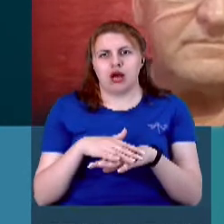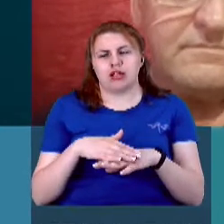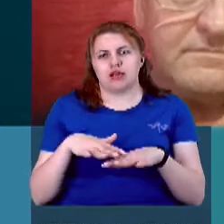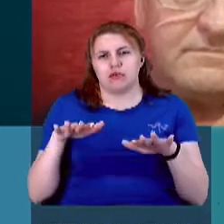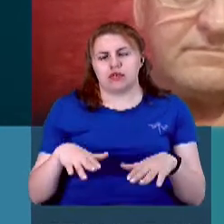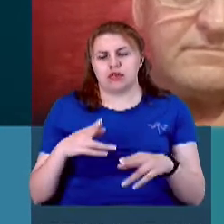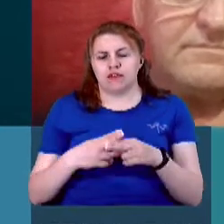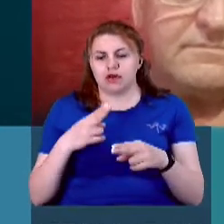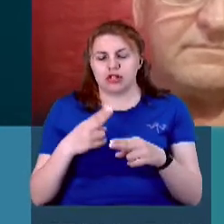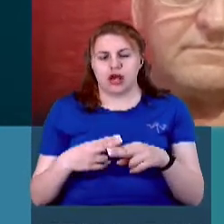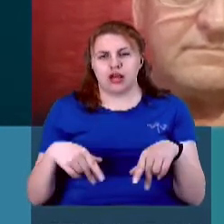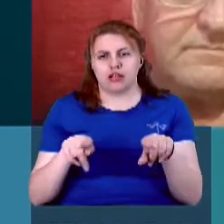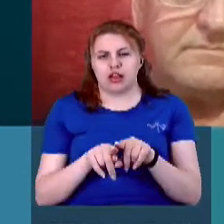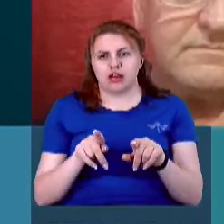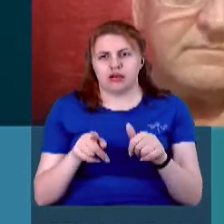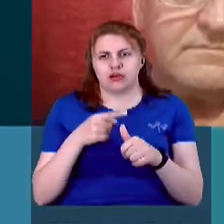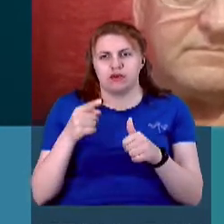заважає саме так званій